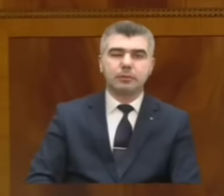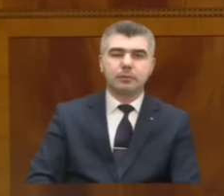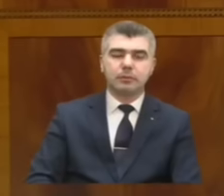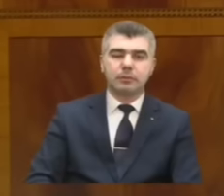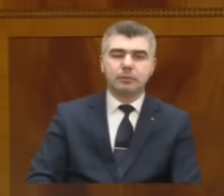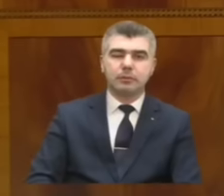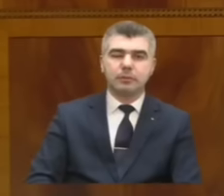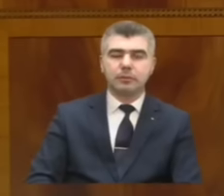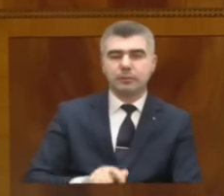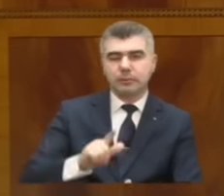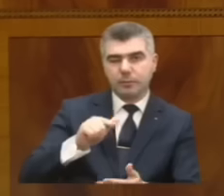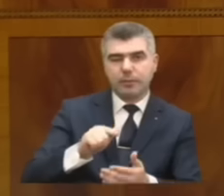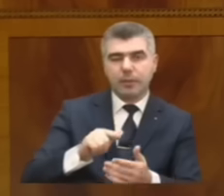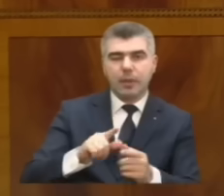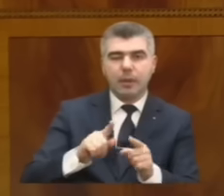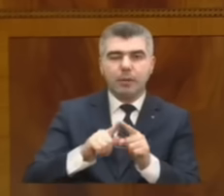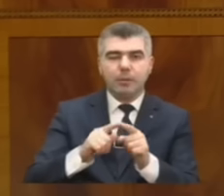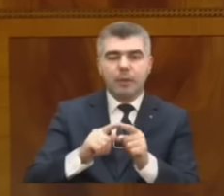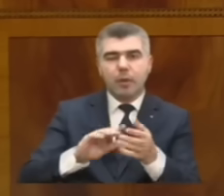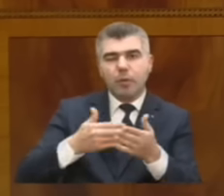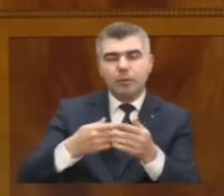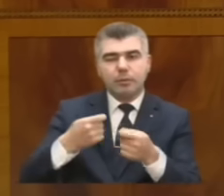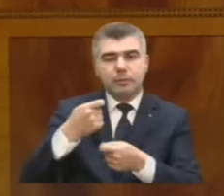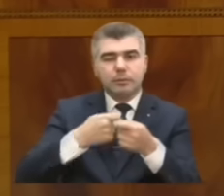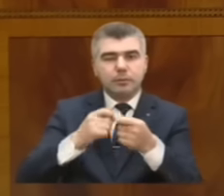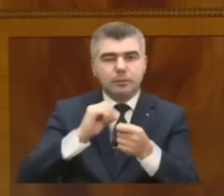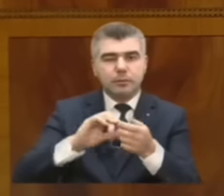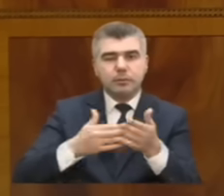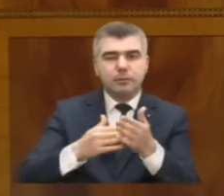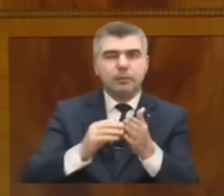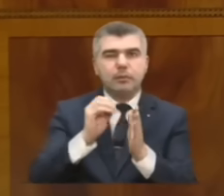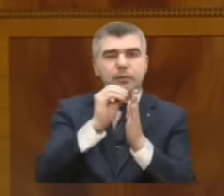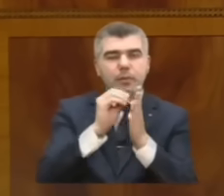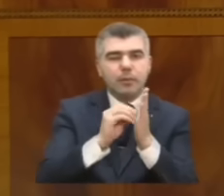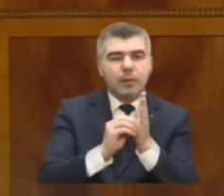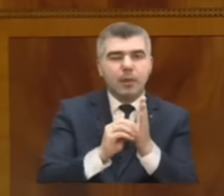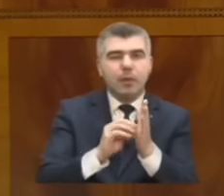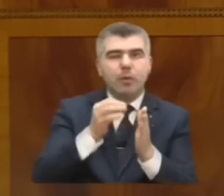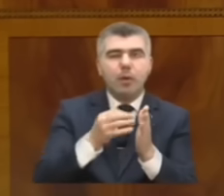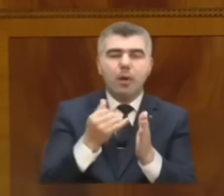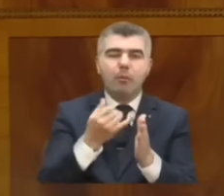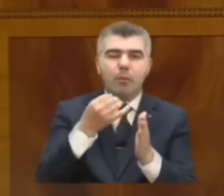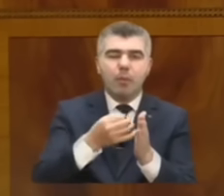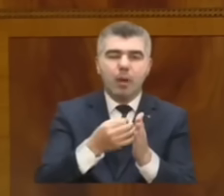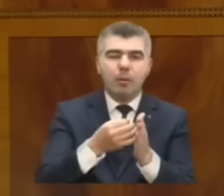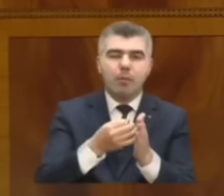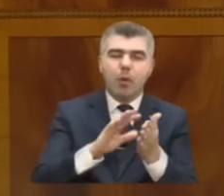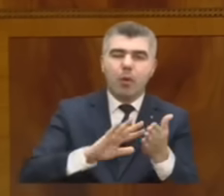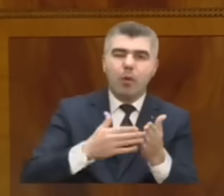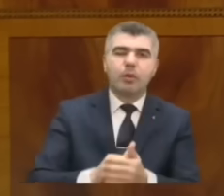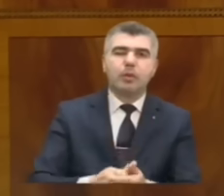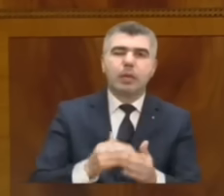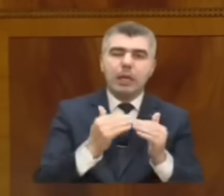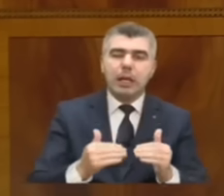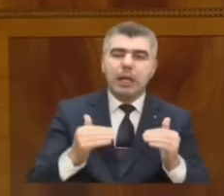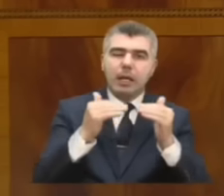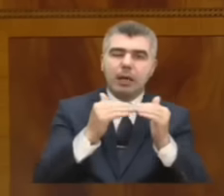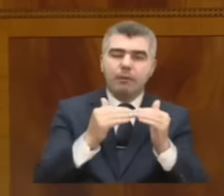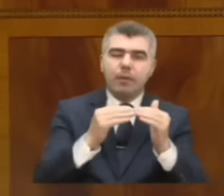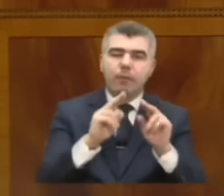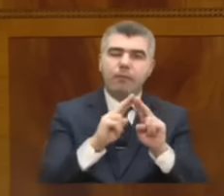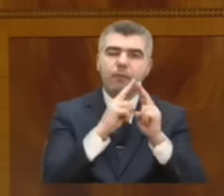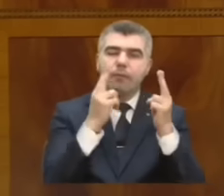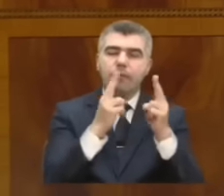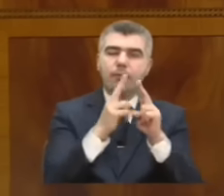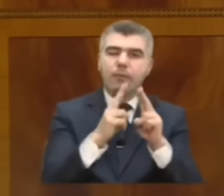منها ما يتعلق بتحسين نظام المعايرة ومن خلال تحسين هذا النظام لضمان جودة المنتجات المغربية ومطابقتها